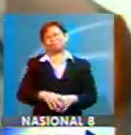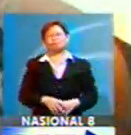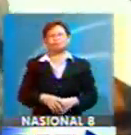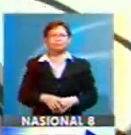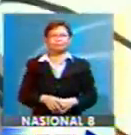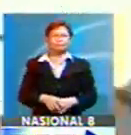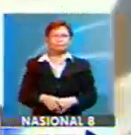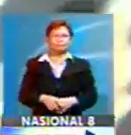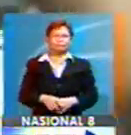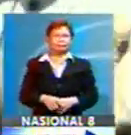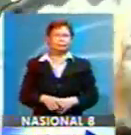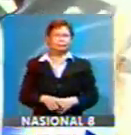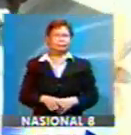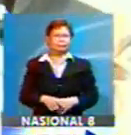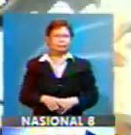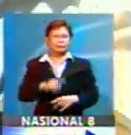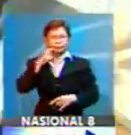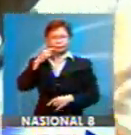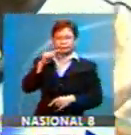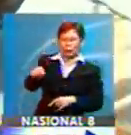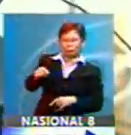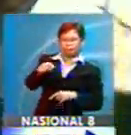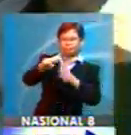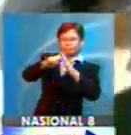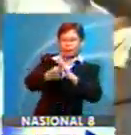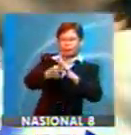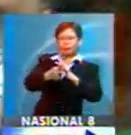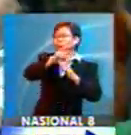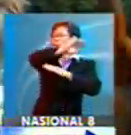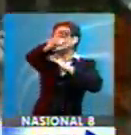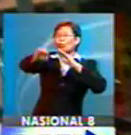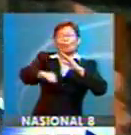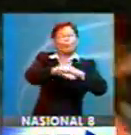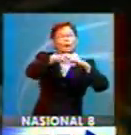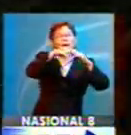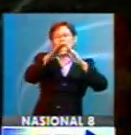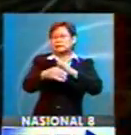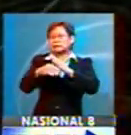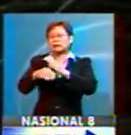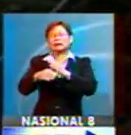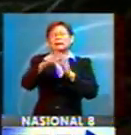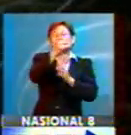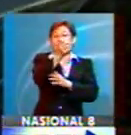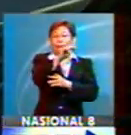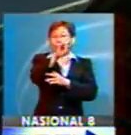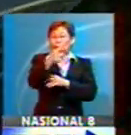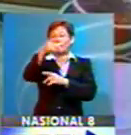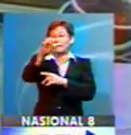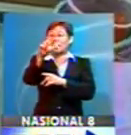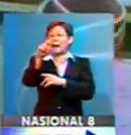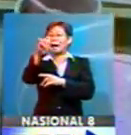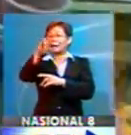Okey, dengan kiraan. Arahan dikuatkuasakan melibatkan semua jenis ikan rakyat seperti kembung, pelaling,